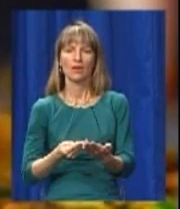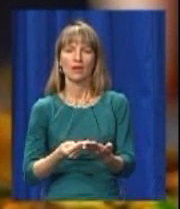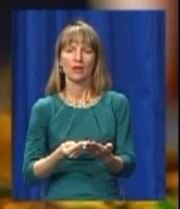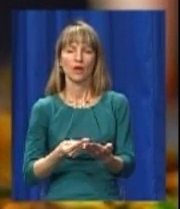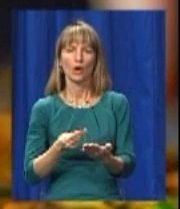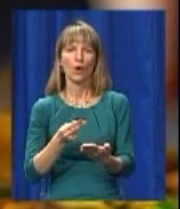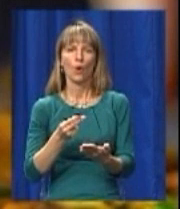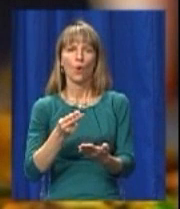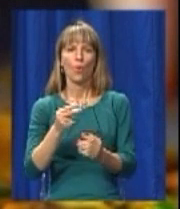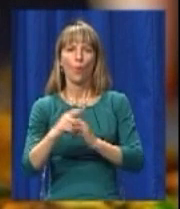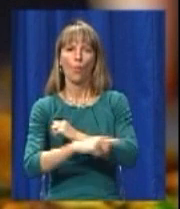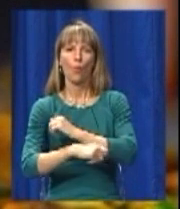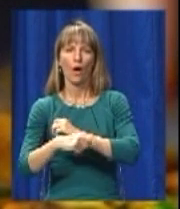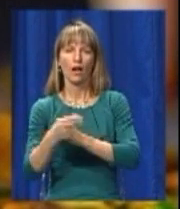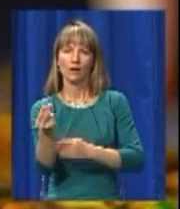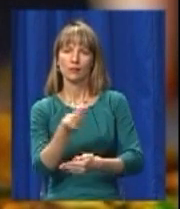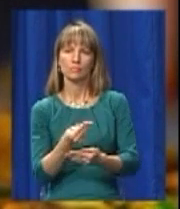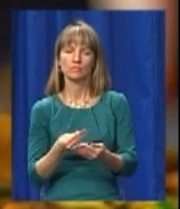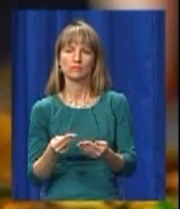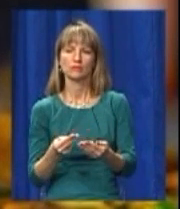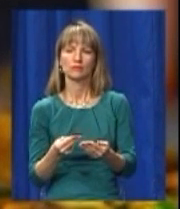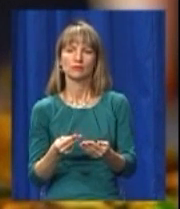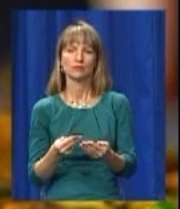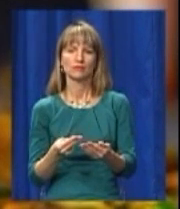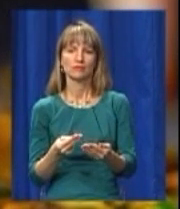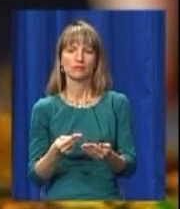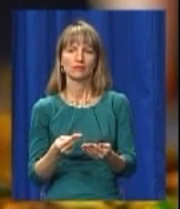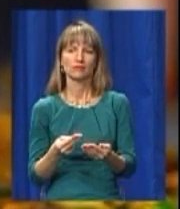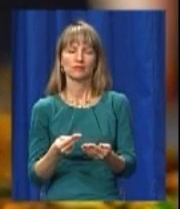ухарьками. Их придумал.